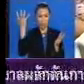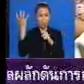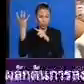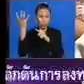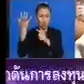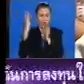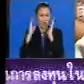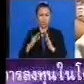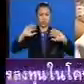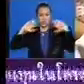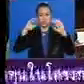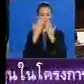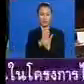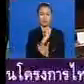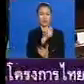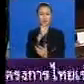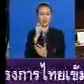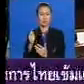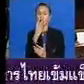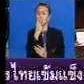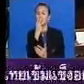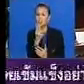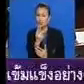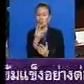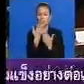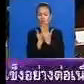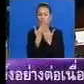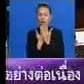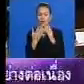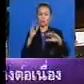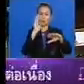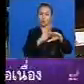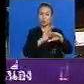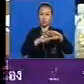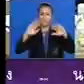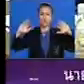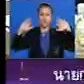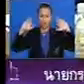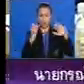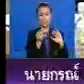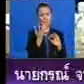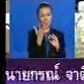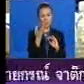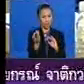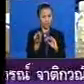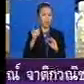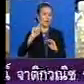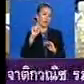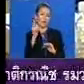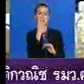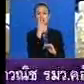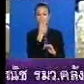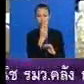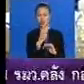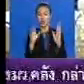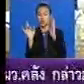ถึงการใช้จ่ายของภาครัฐที่ต้องดูว่าจะสามารถนำเงินมากระตุ้นในโครงการของภาครัฐได้มากน้อยแค่ไหนและแต่สุด